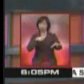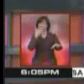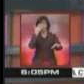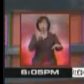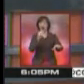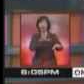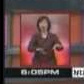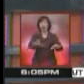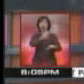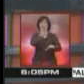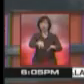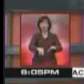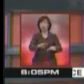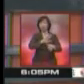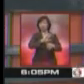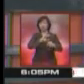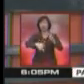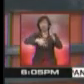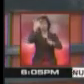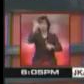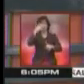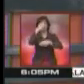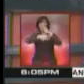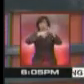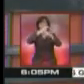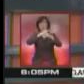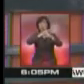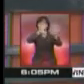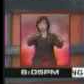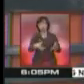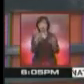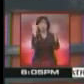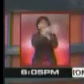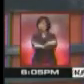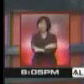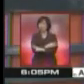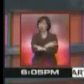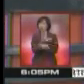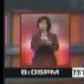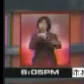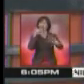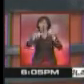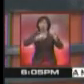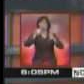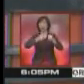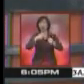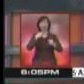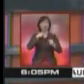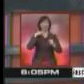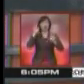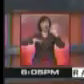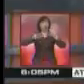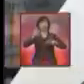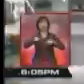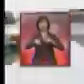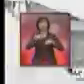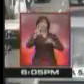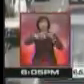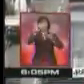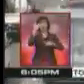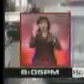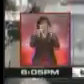ang Metro Manila sa listahan ng pinakamalala o worst driving places in the world June Loyola ikwento